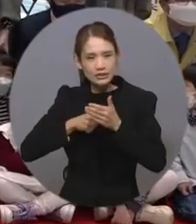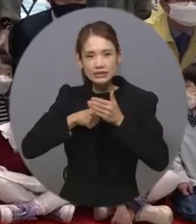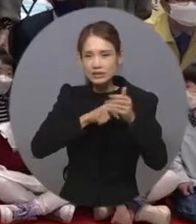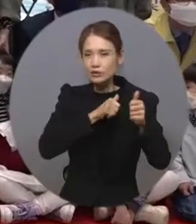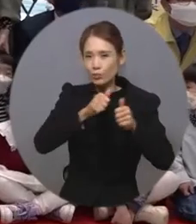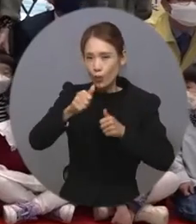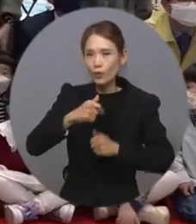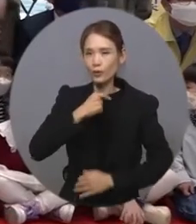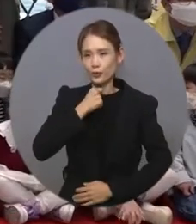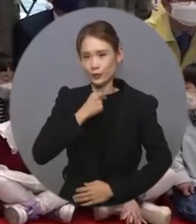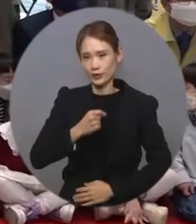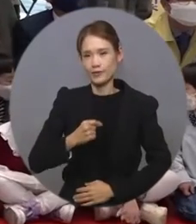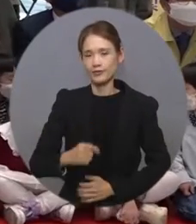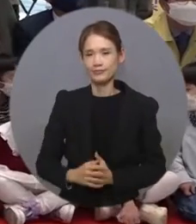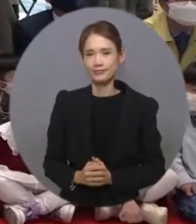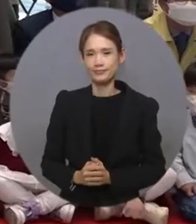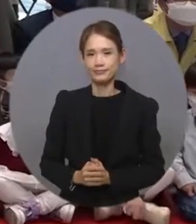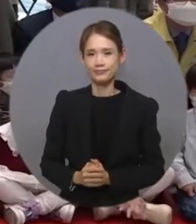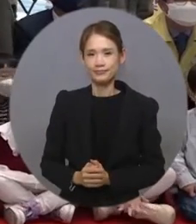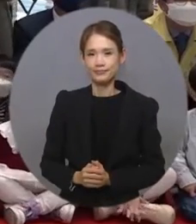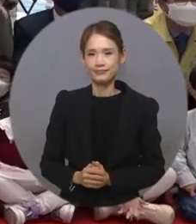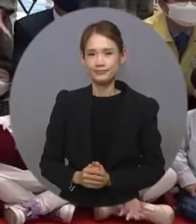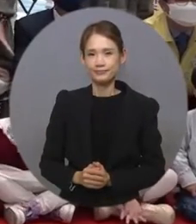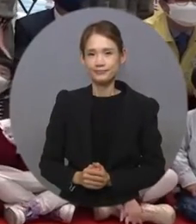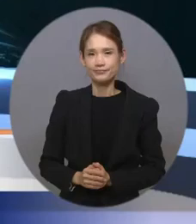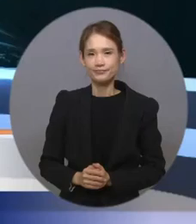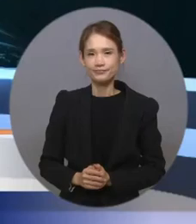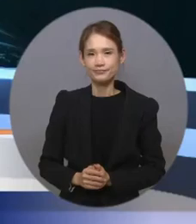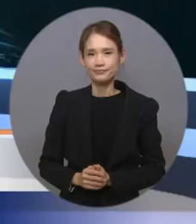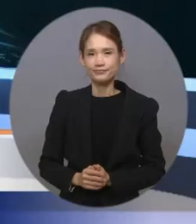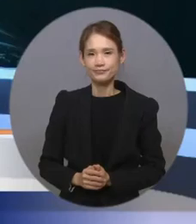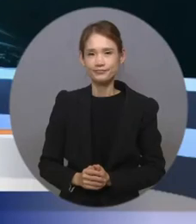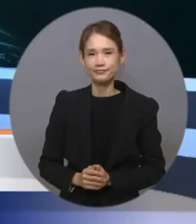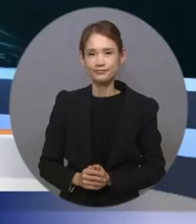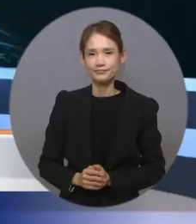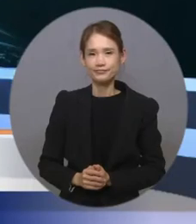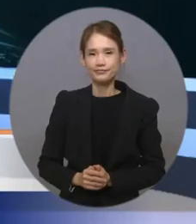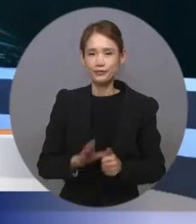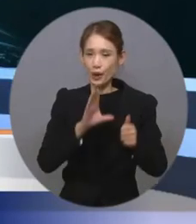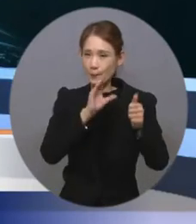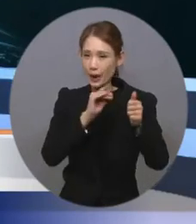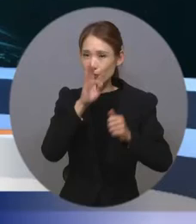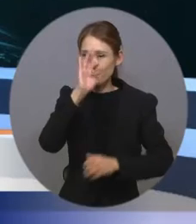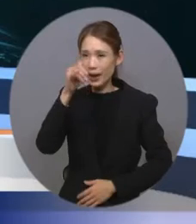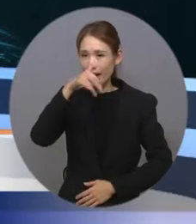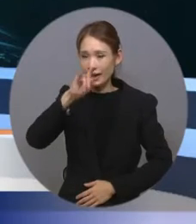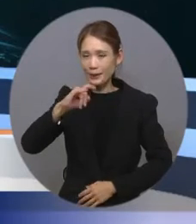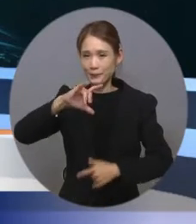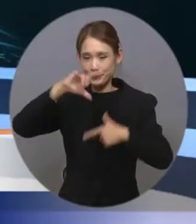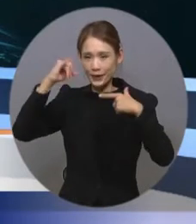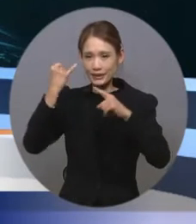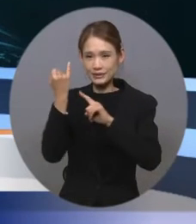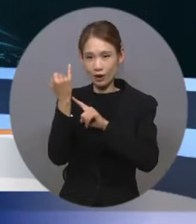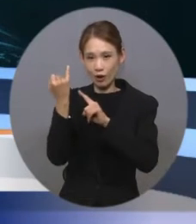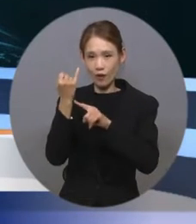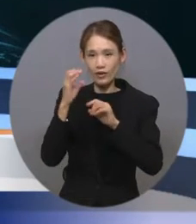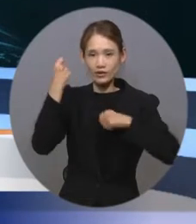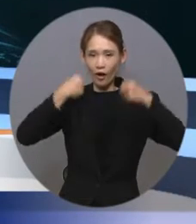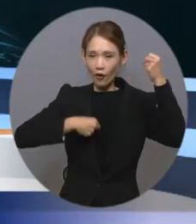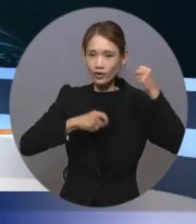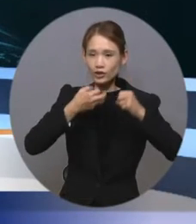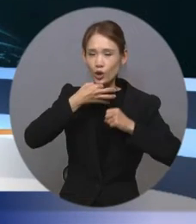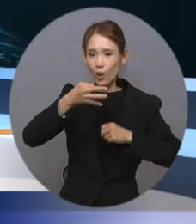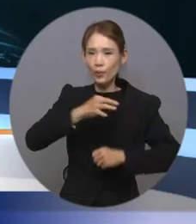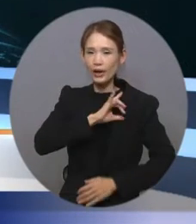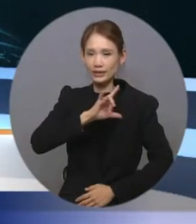기대합니다. 복지TV 뉴스 조은빈입니다. 배우 박혜미가 주연을 맡은 연극 욕망이라는